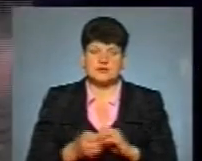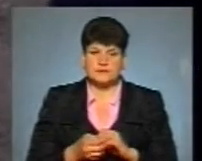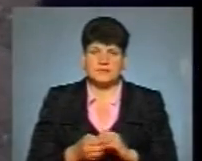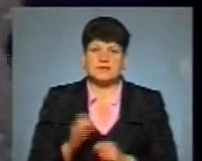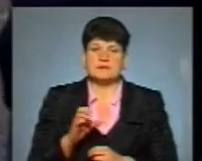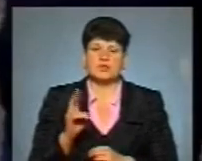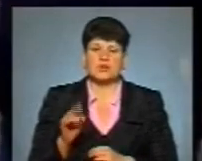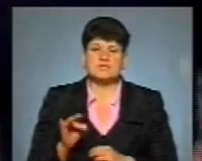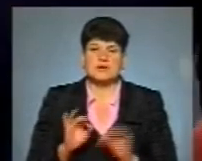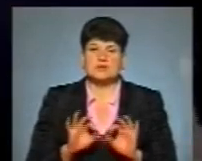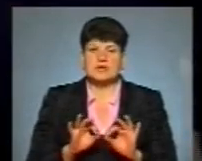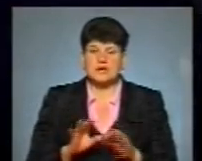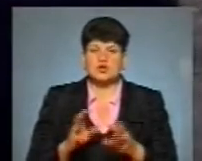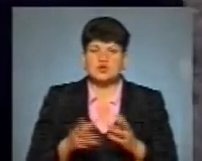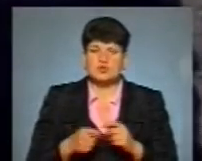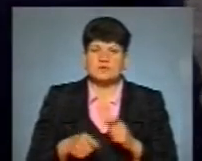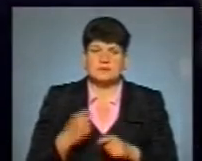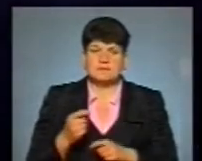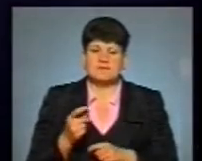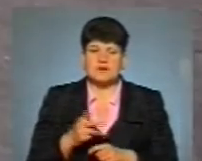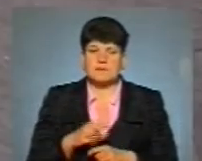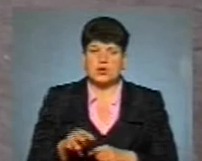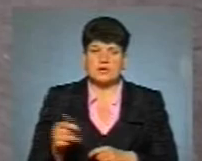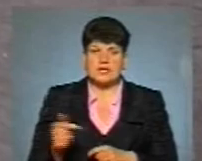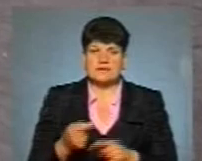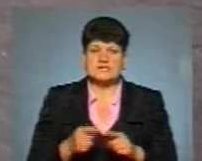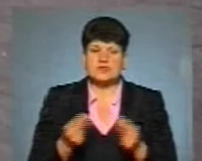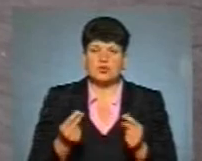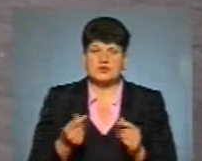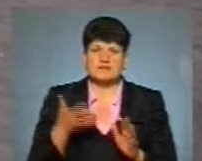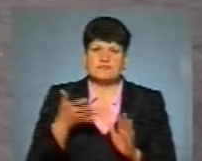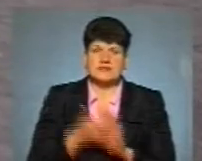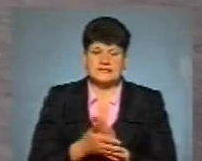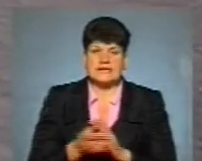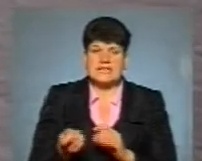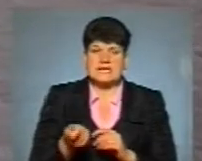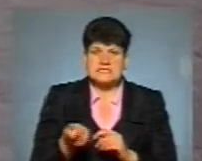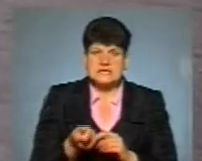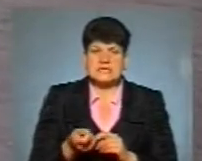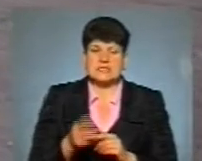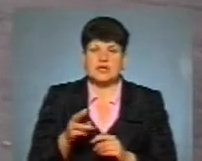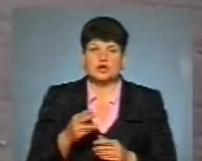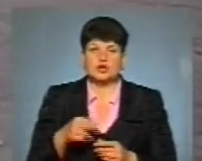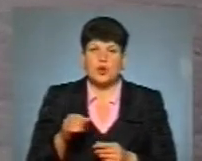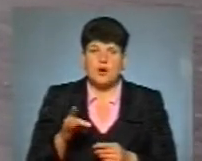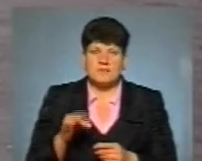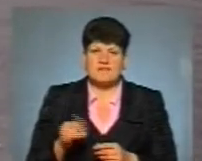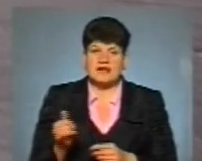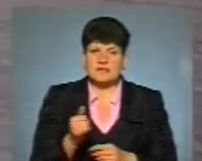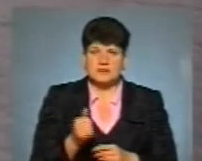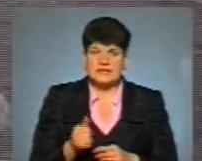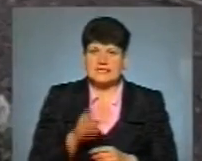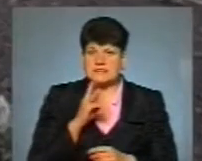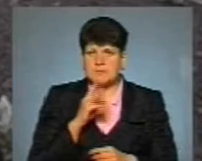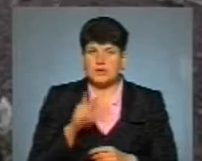Коціра розповідає, сума збитків становить 1,5 мільйона гривень. Це кошти, які він витратив на насіння, мінеральні добрива, хімічну обробку і на